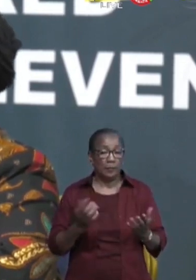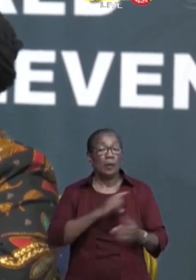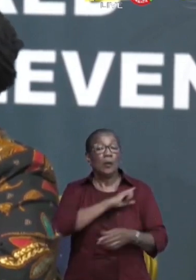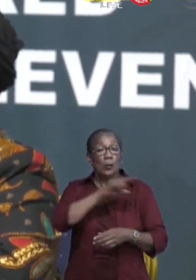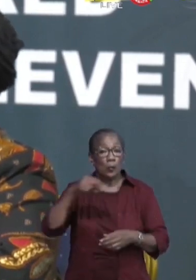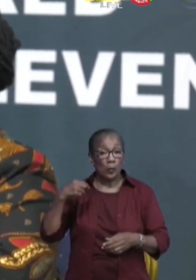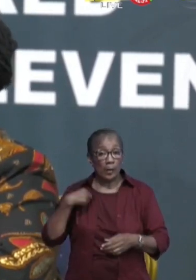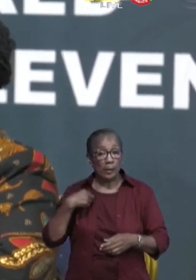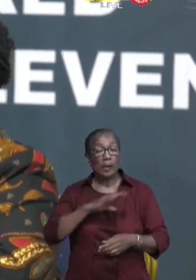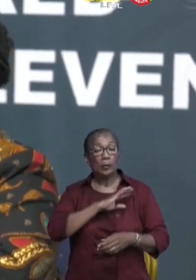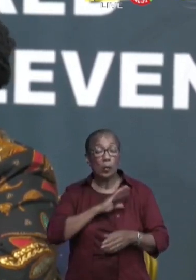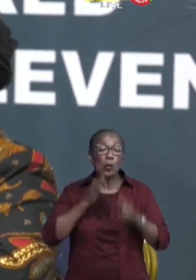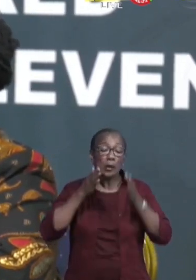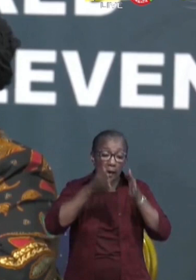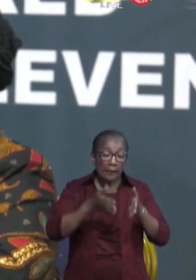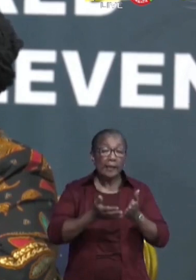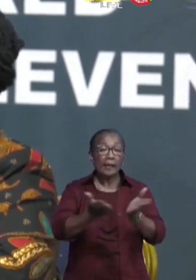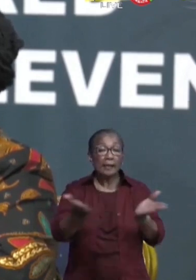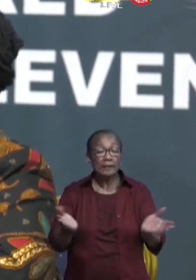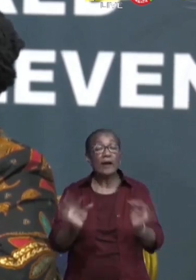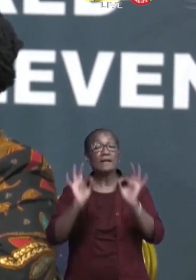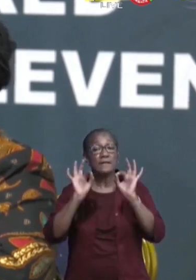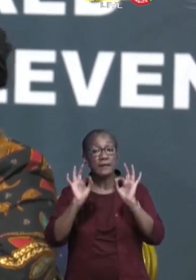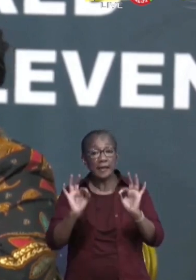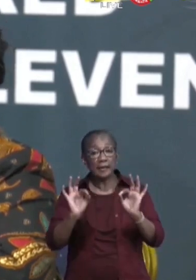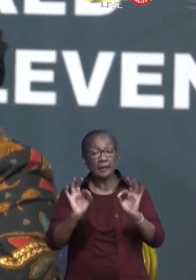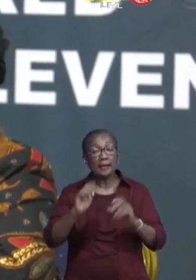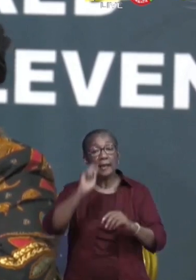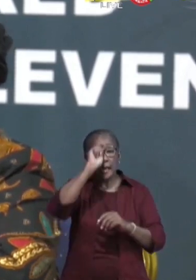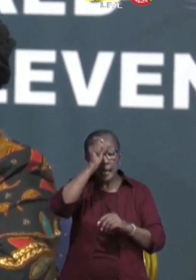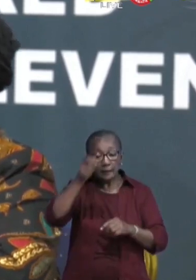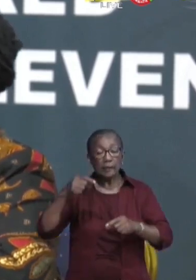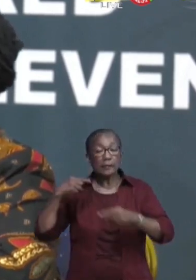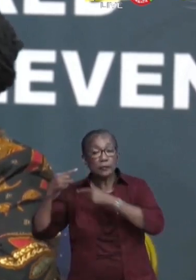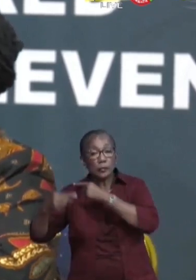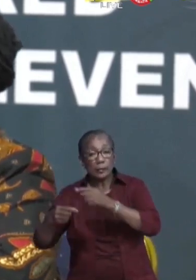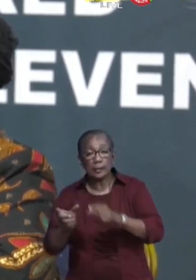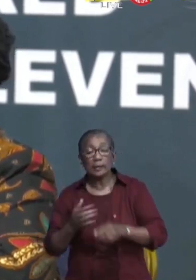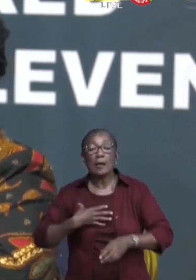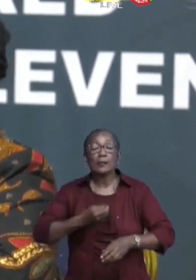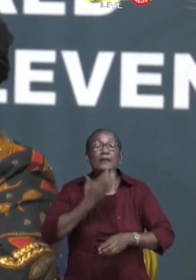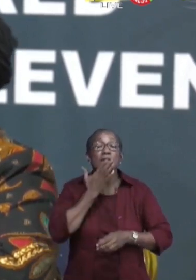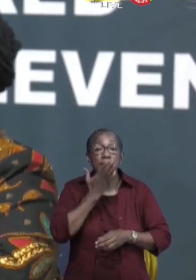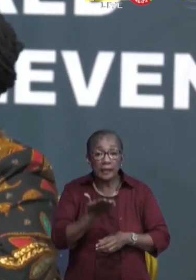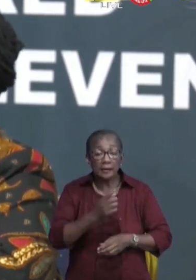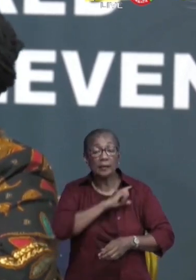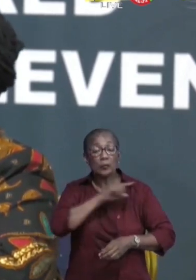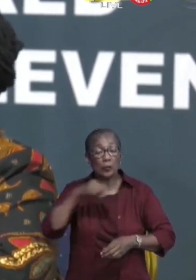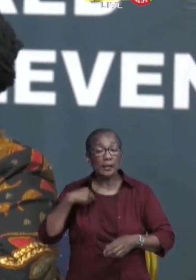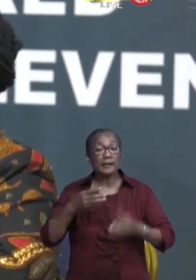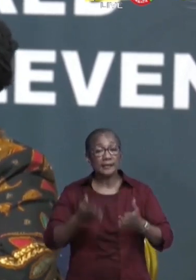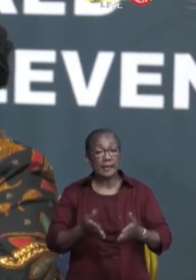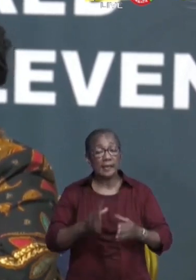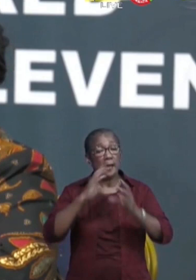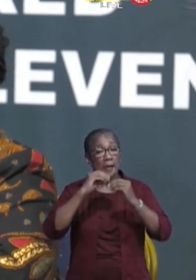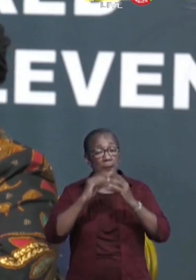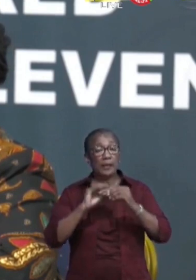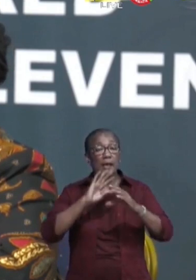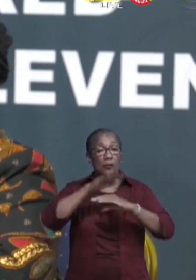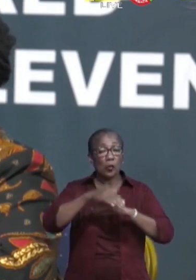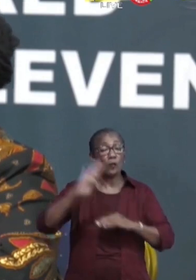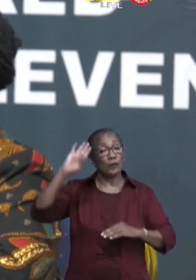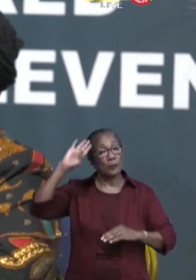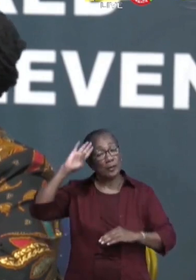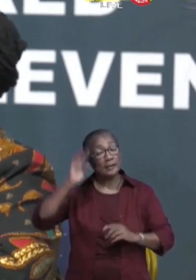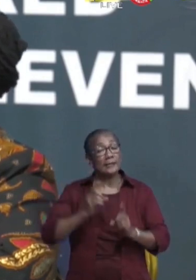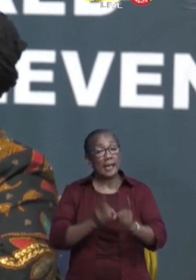gaan ook aandacht besteden aan veiligheid. Het traditioneel gezag heeft gevraagd dat wij er zijn. En dan praten wij over politie